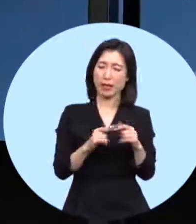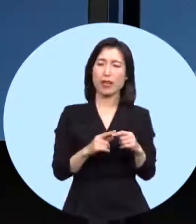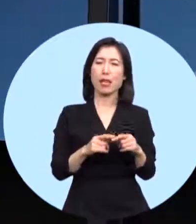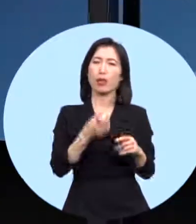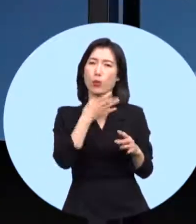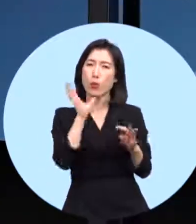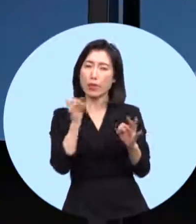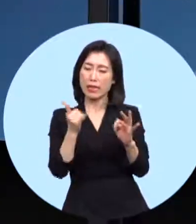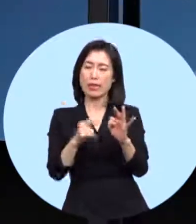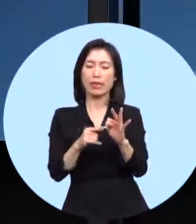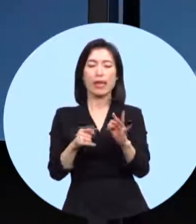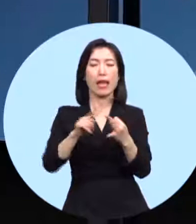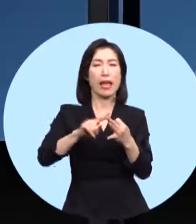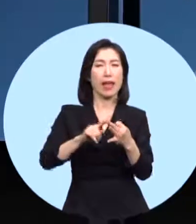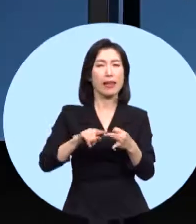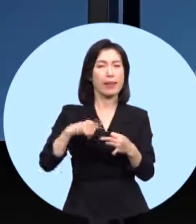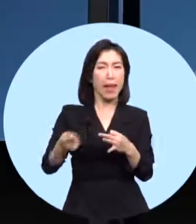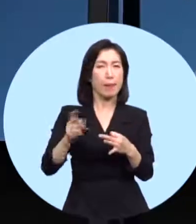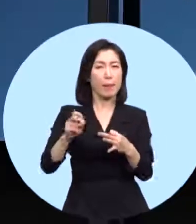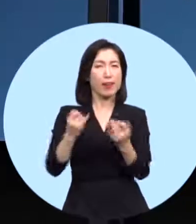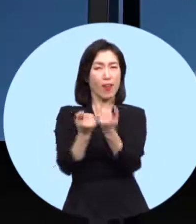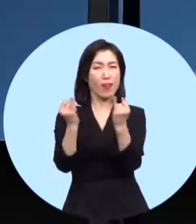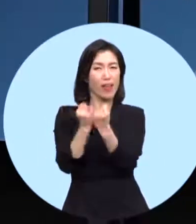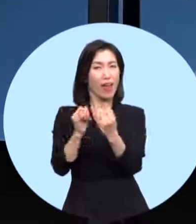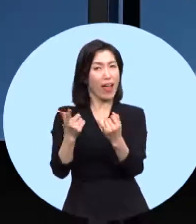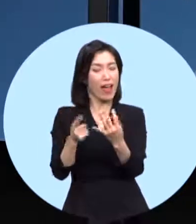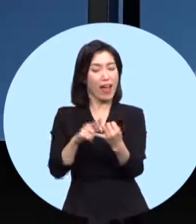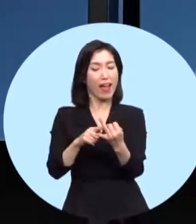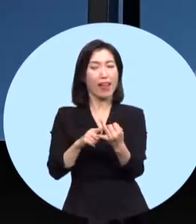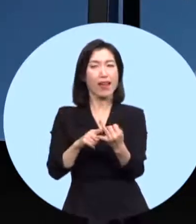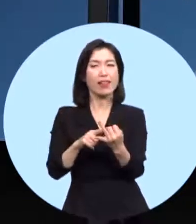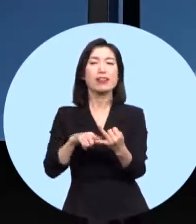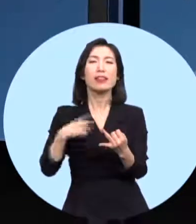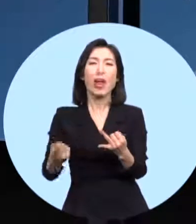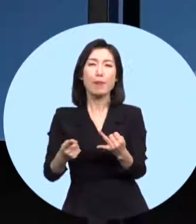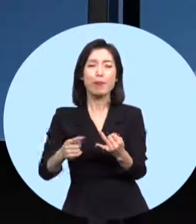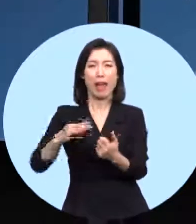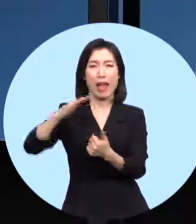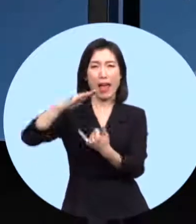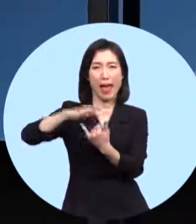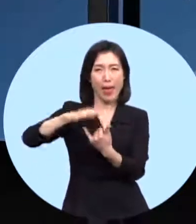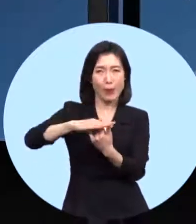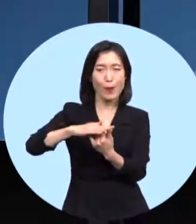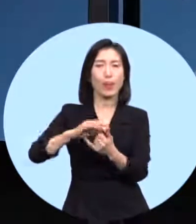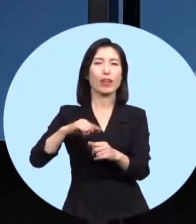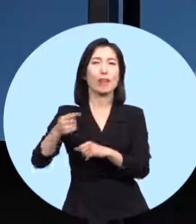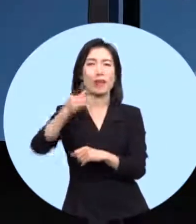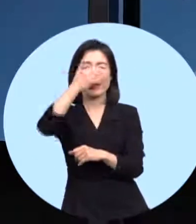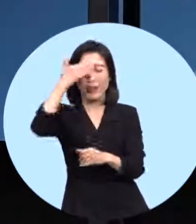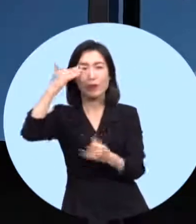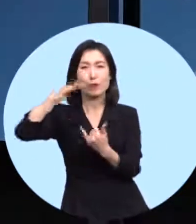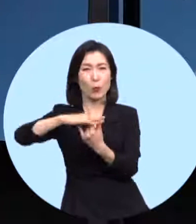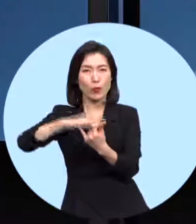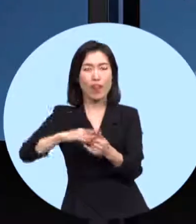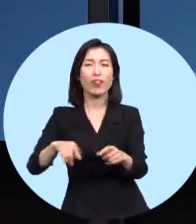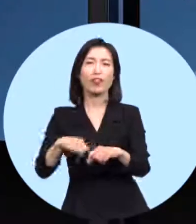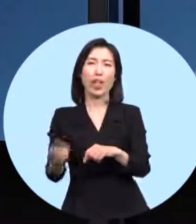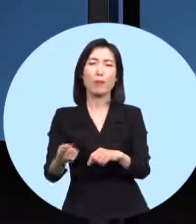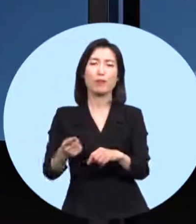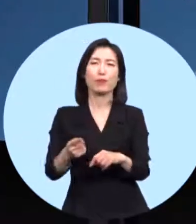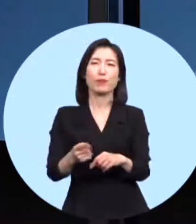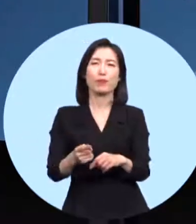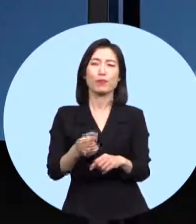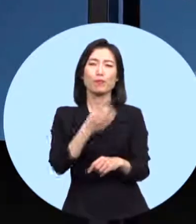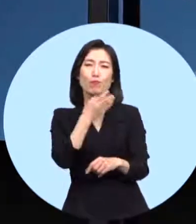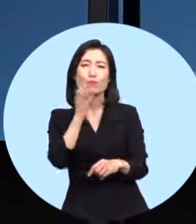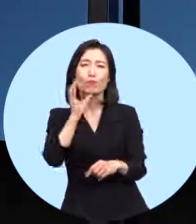자, 다음은 여성 평생교육이 아닐까? 또 다음은 아동, 청소년, 그 다음은